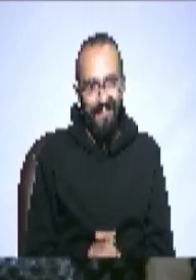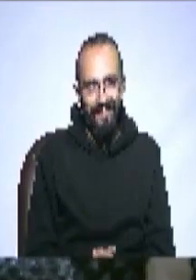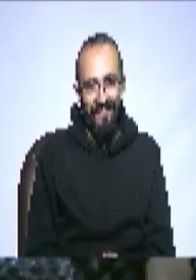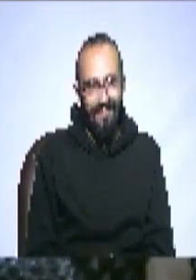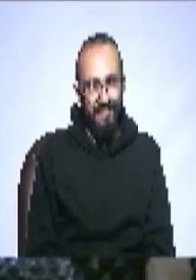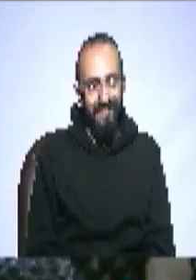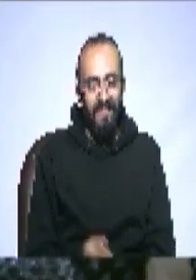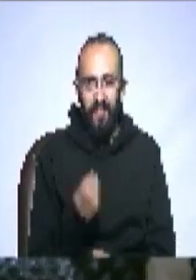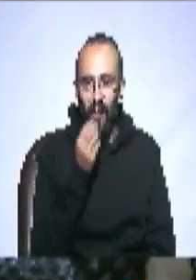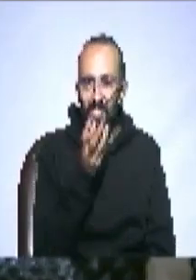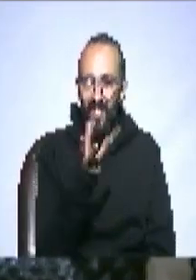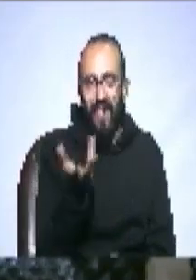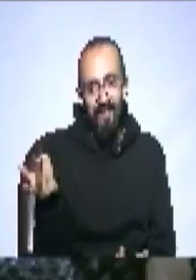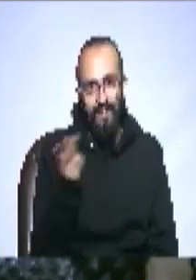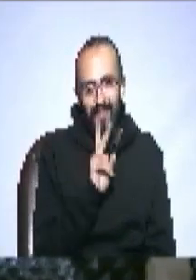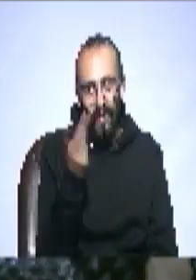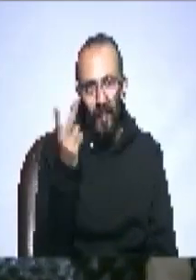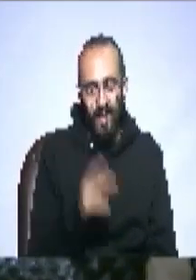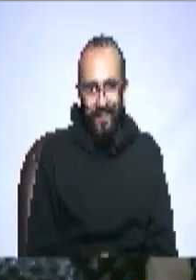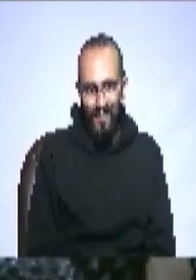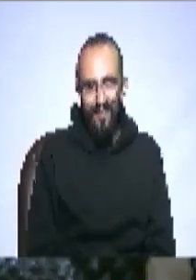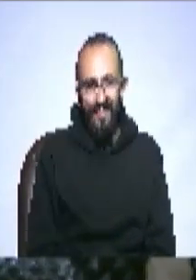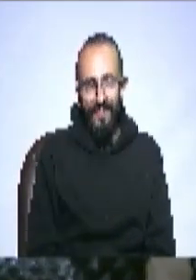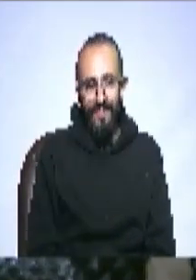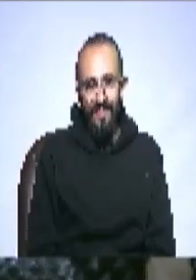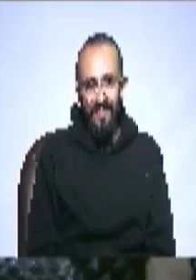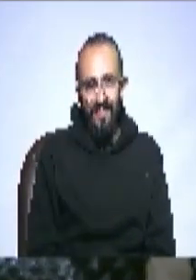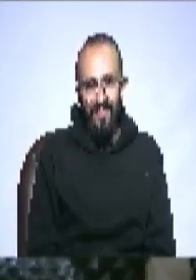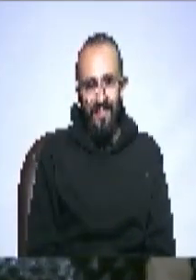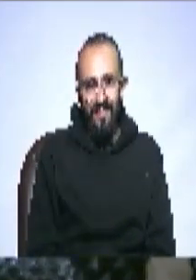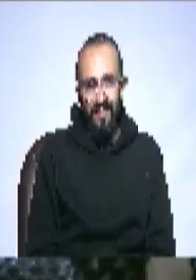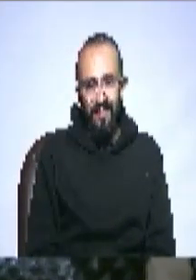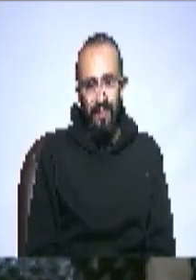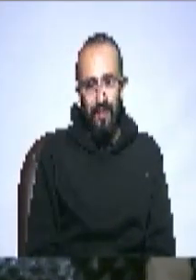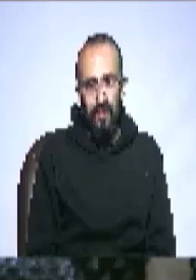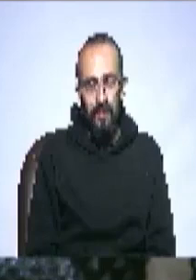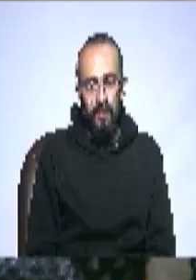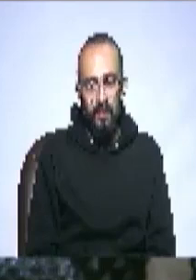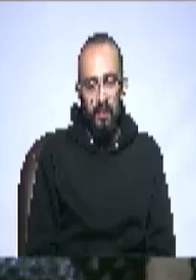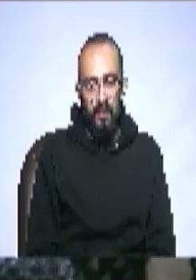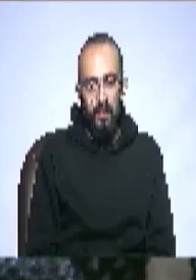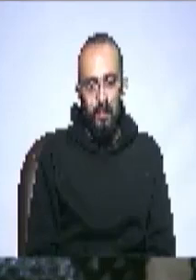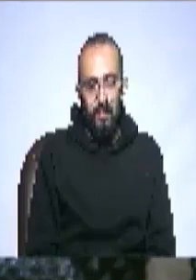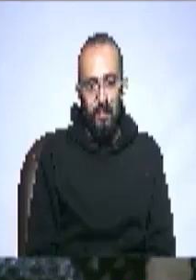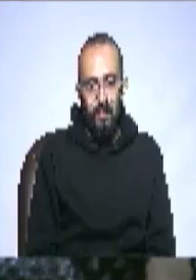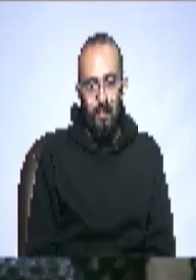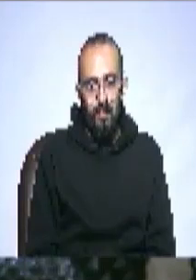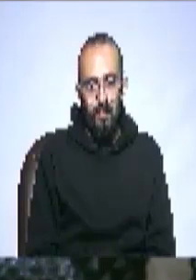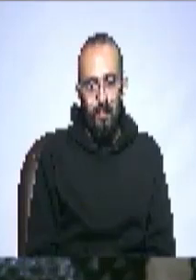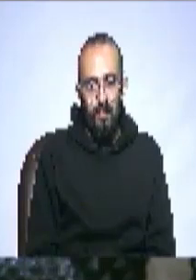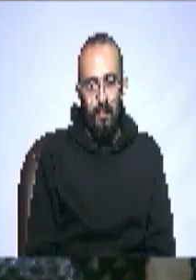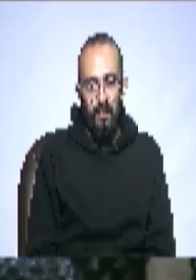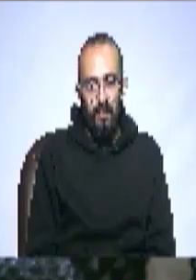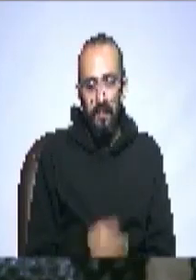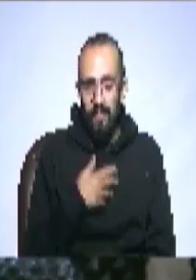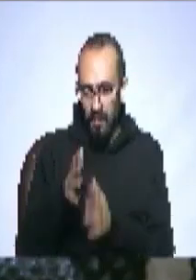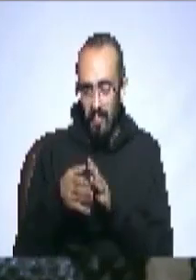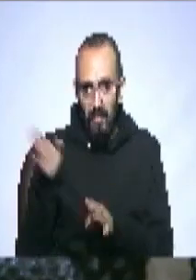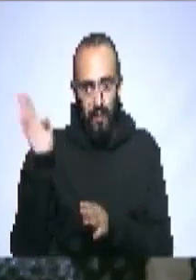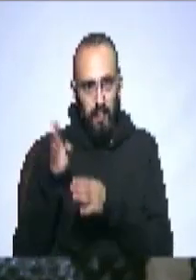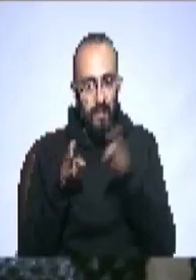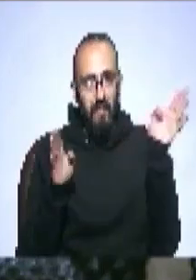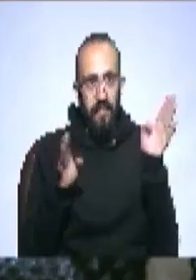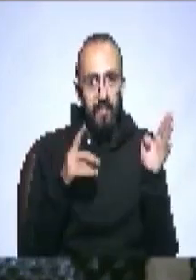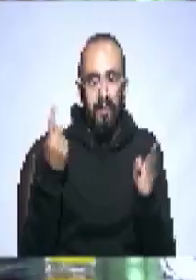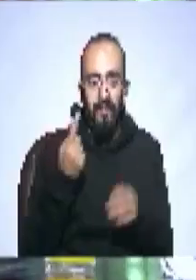فيه. بالهنا والشفا اكيد. بالهنا والشفا. طيب ايوه، ما بتغسلهاش تاني. طب الفلفل الحراق انا في حته اهو، مع الفراخ المشويه